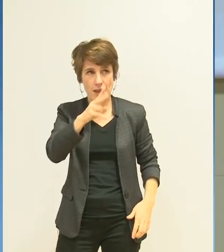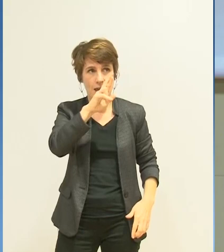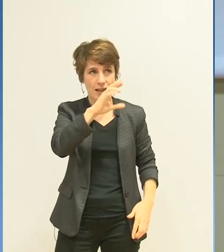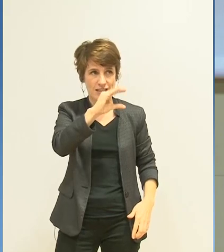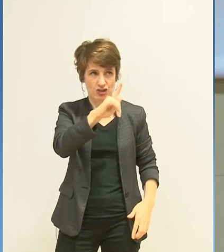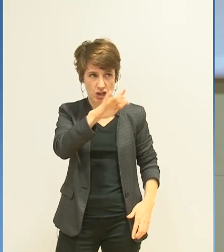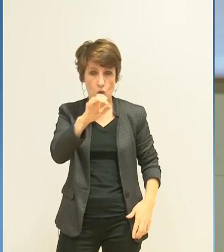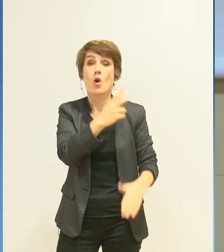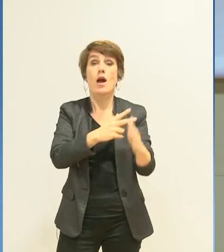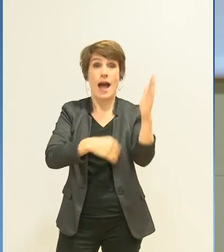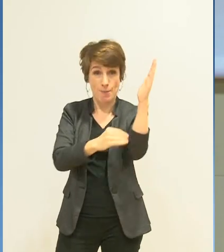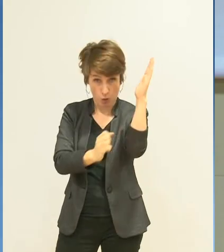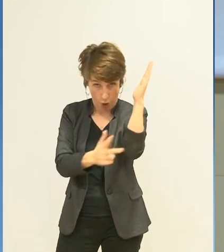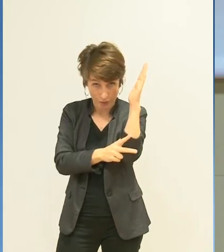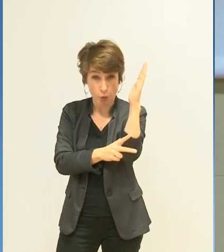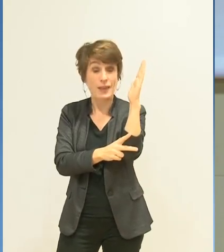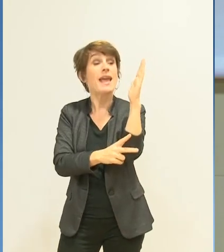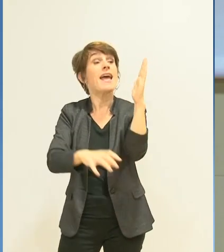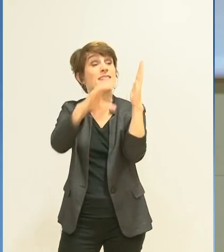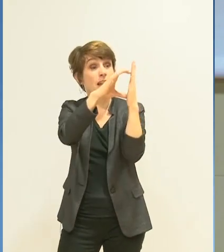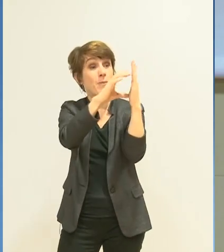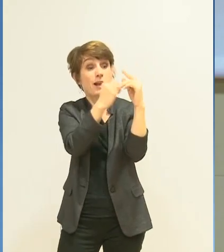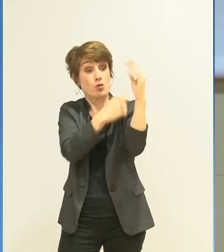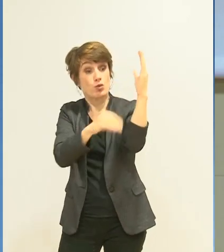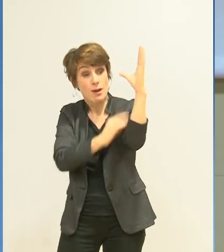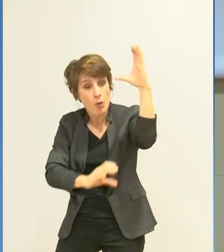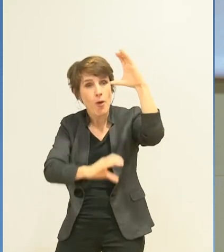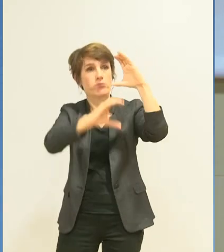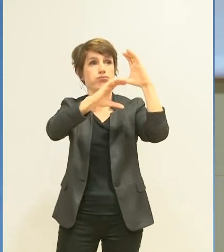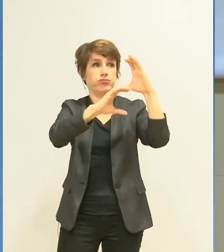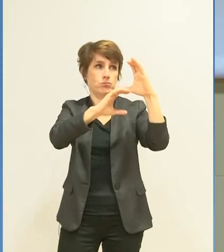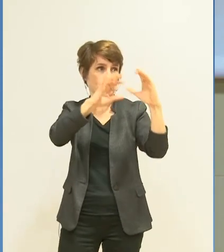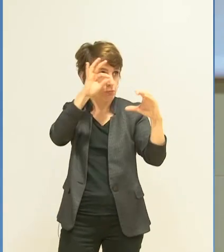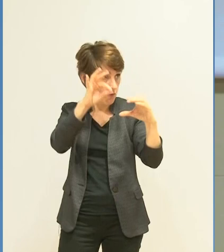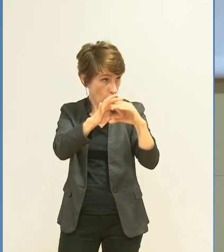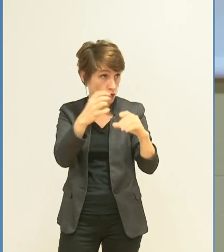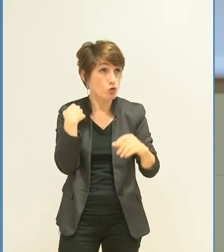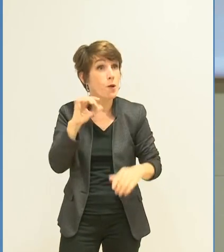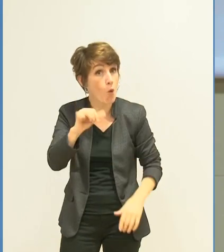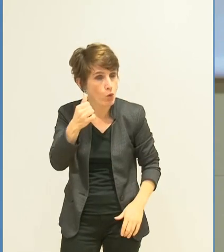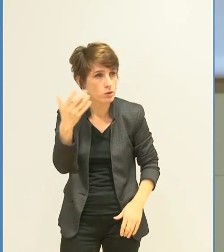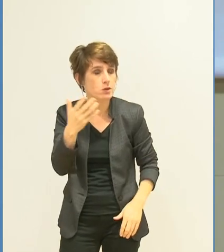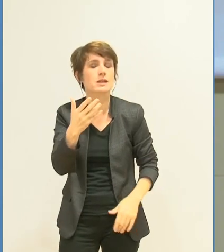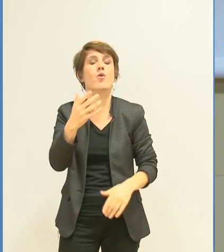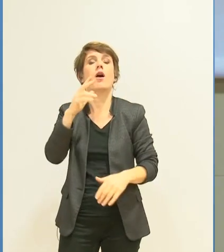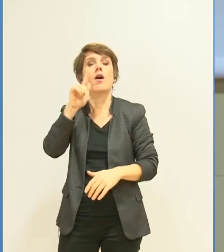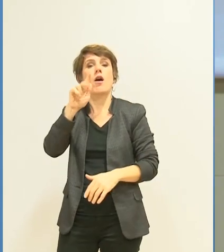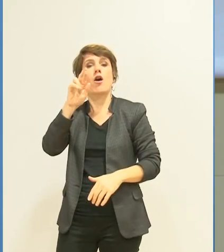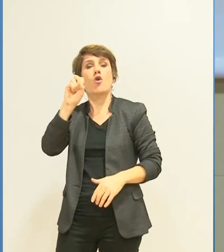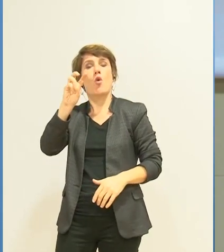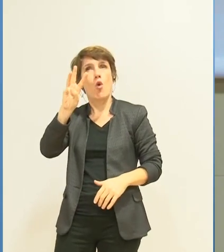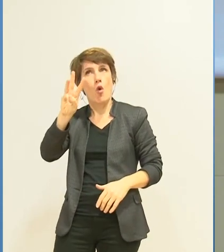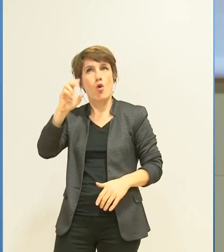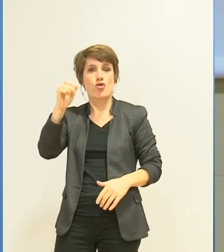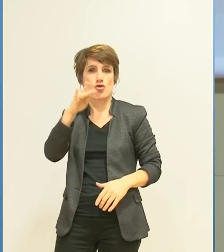l'amendement est adopté je mets au voit maintenant la délibération numéro 11 il ya pour objet de désigner grenoble premier l'appel du